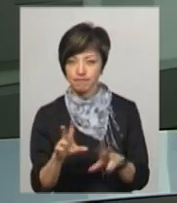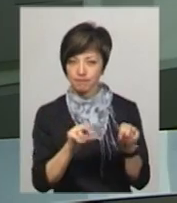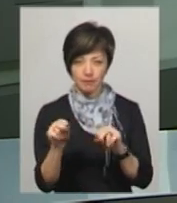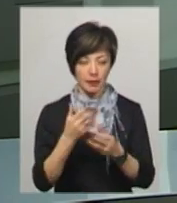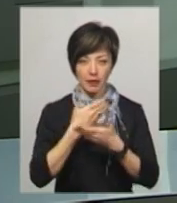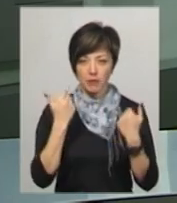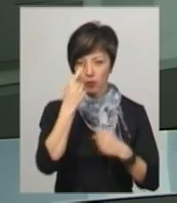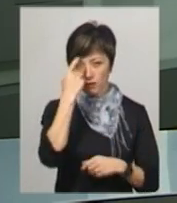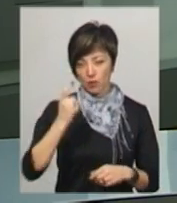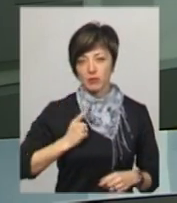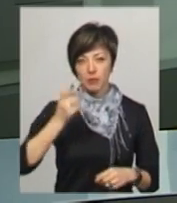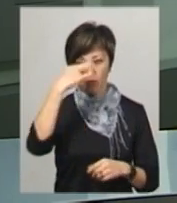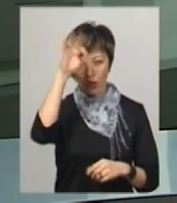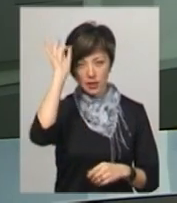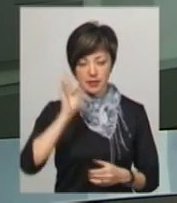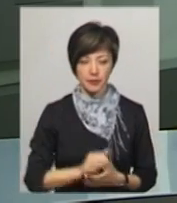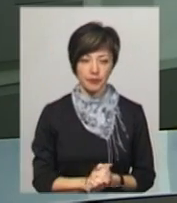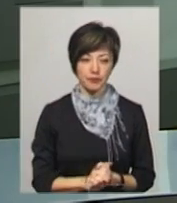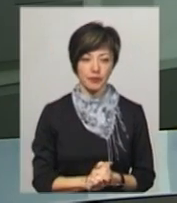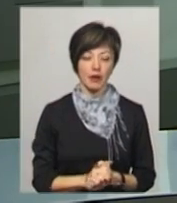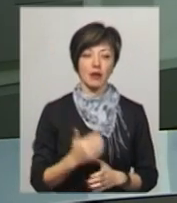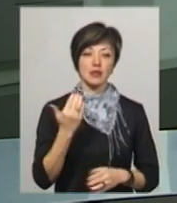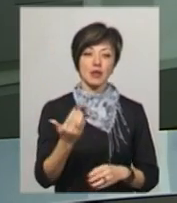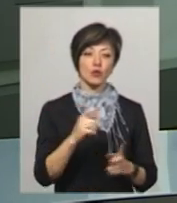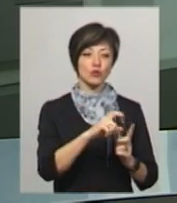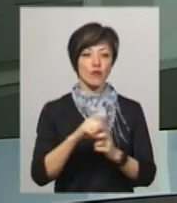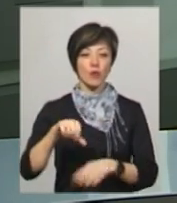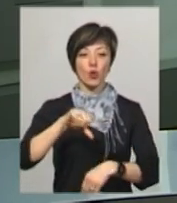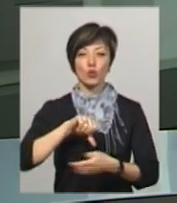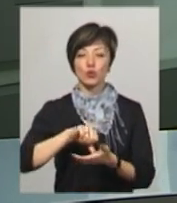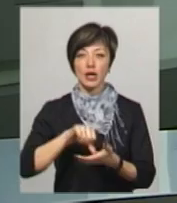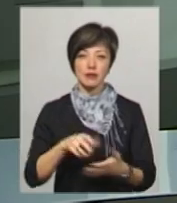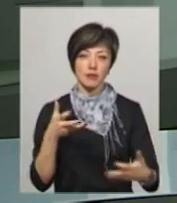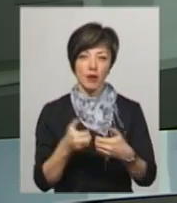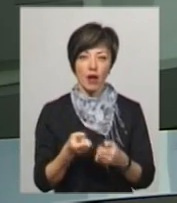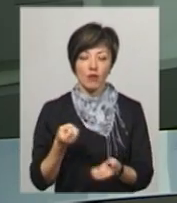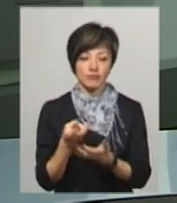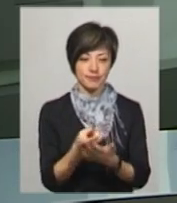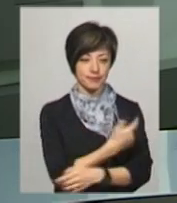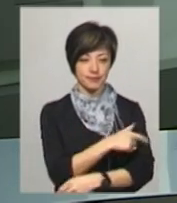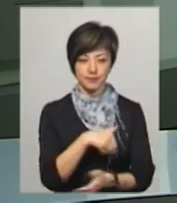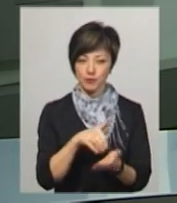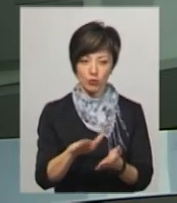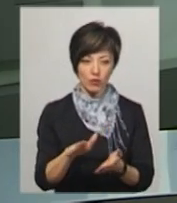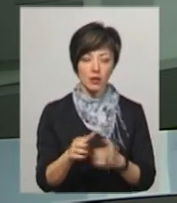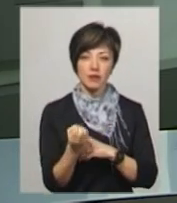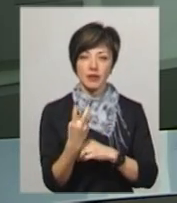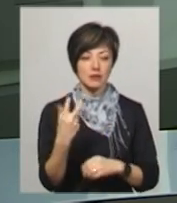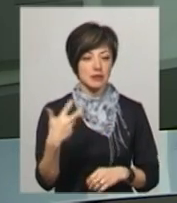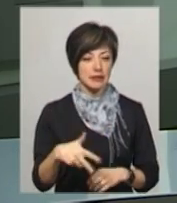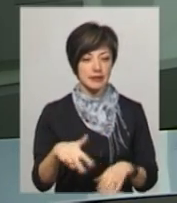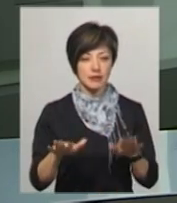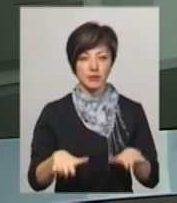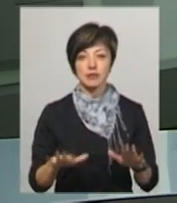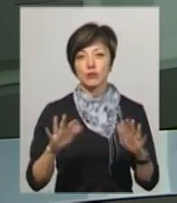повідомив лейтенант патрульної поліції Михайло Буденко. За його словами, учасники ДТП від госпіталізації відмовилися. О 12:30 на